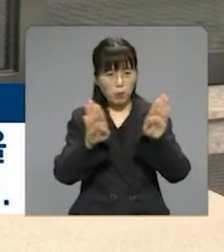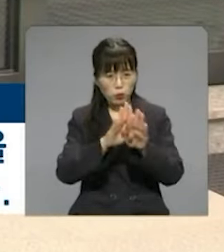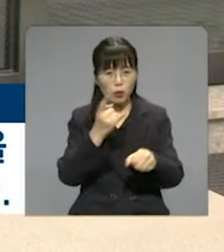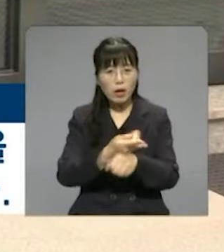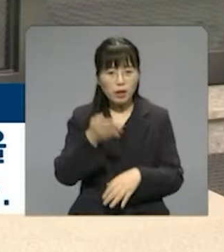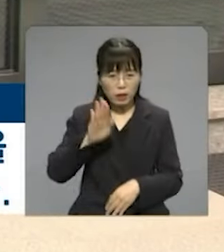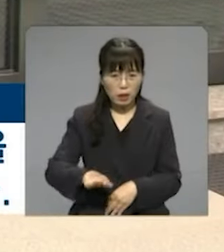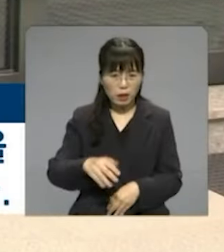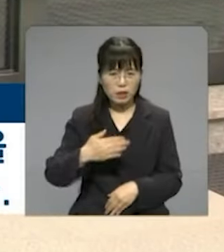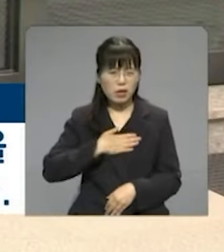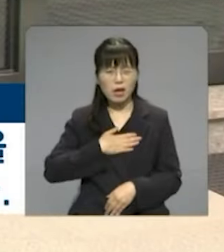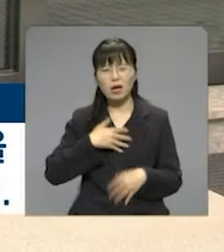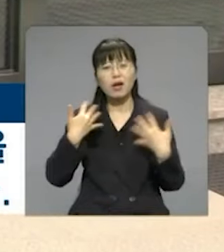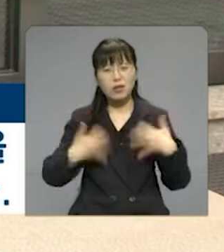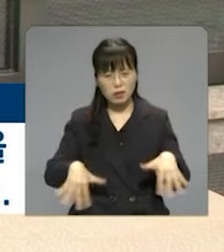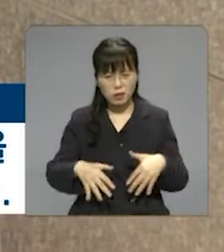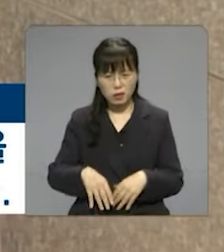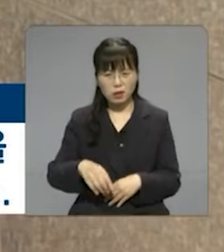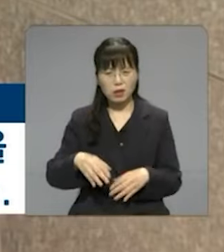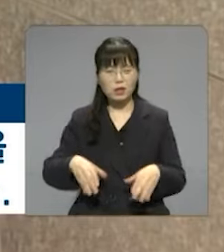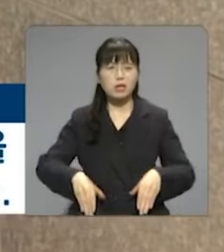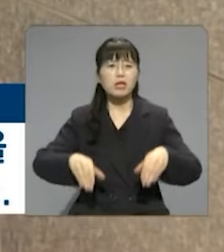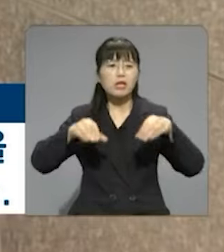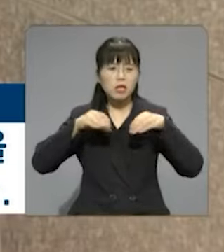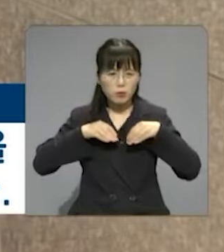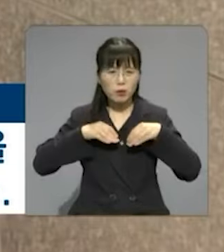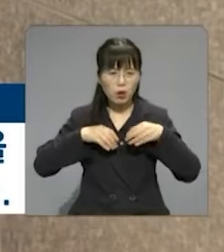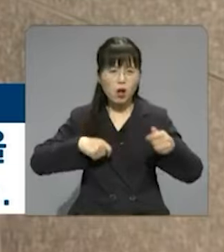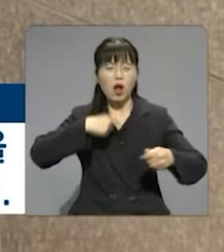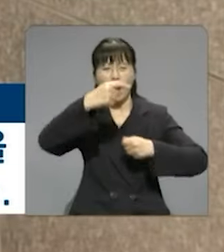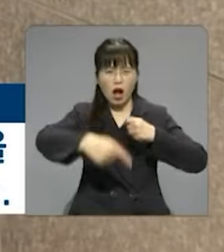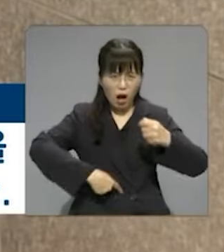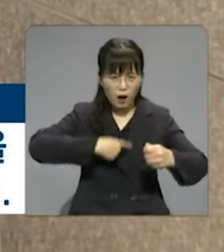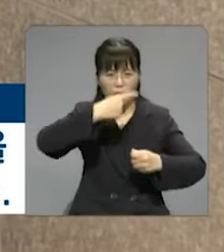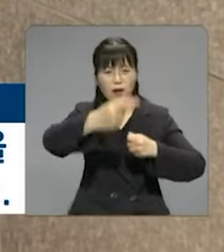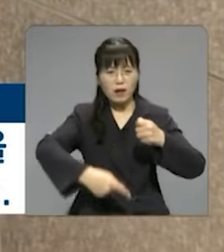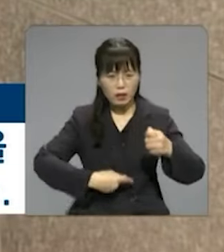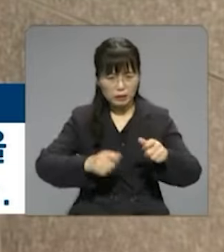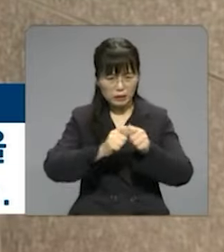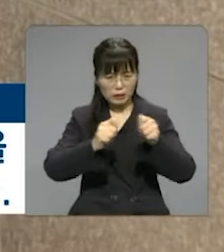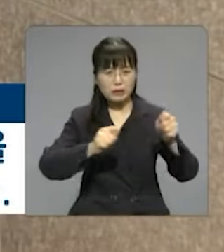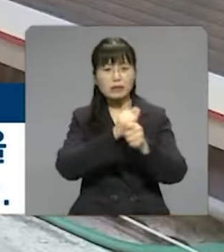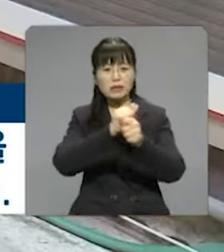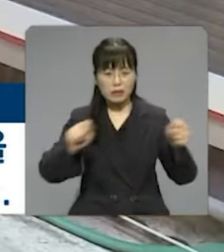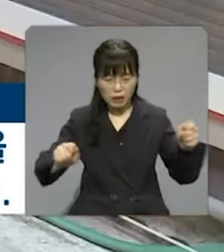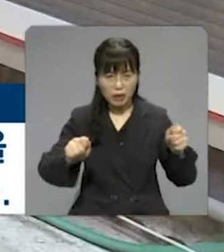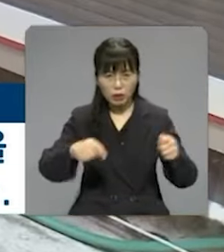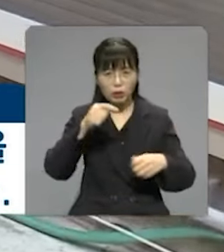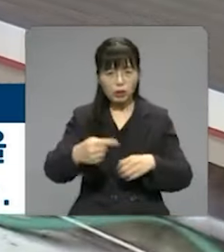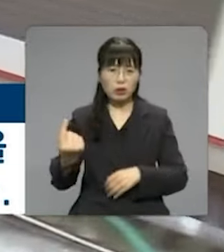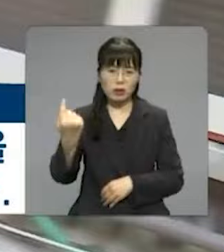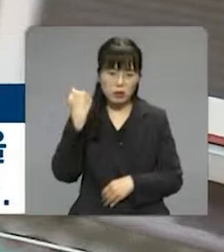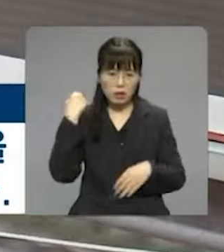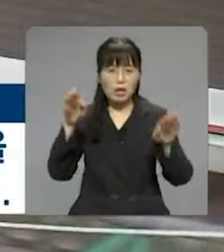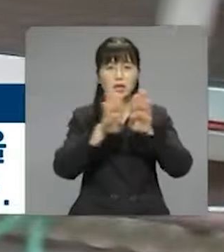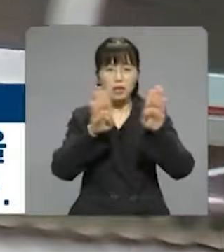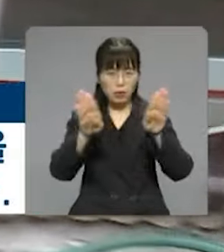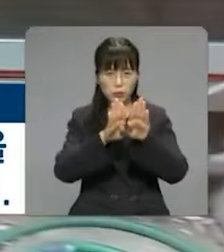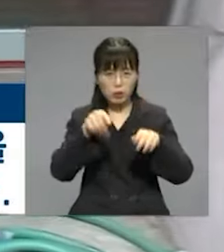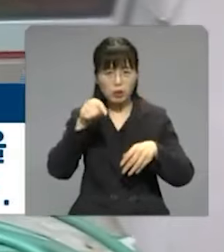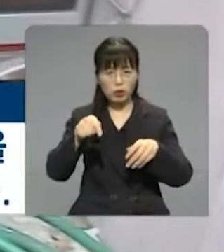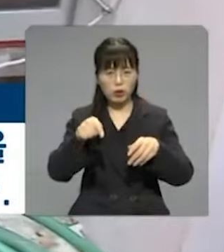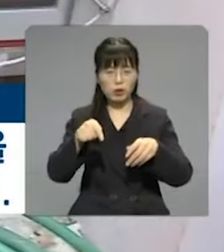되는데 이제는 내가 지쳤어. 그러니까 이불을 쫄쫄 말아가지고 끈을 매가지고 그 뒤에